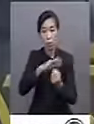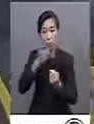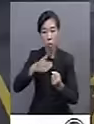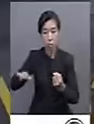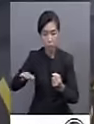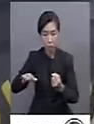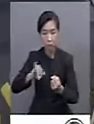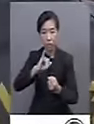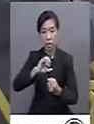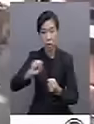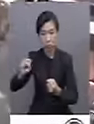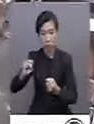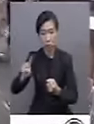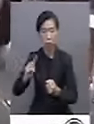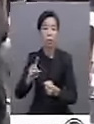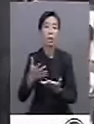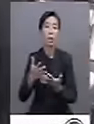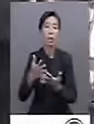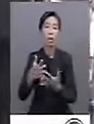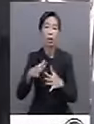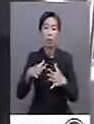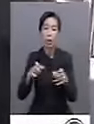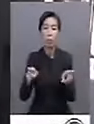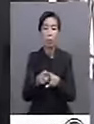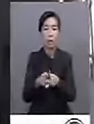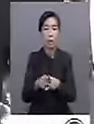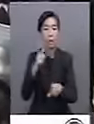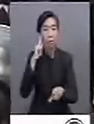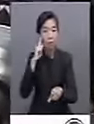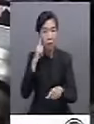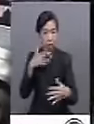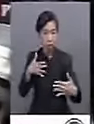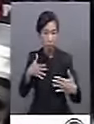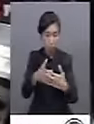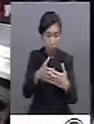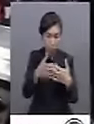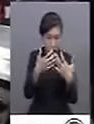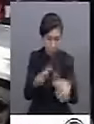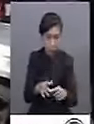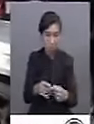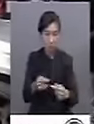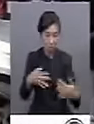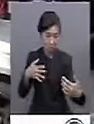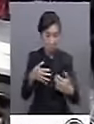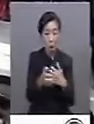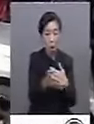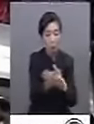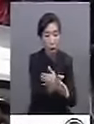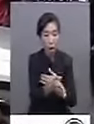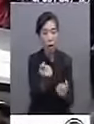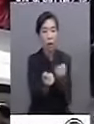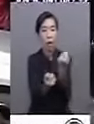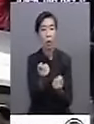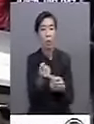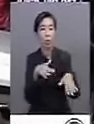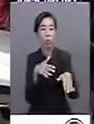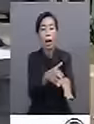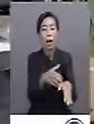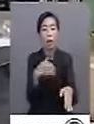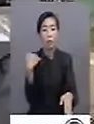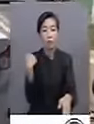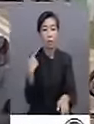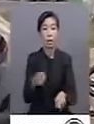D-Max สีบอลทองก็ได้รับความเสียหายครับคือชนกัน2คันมอไซค์ชนกันเสร็จปุ๊บพอฉลับมานะมาพุ่งชนกับรถยนต์ค